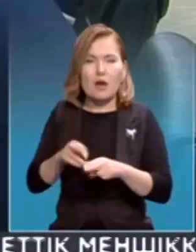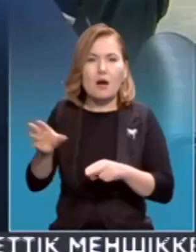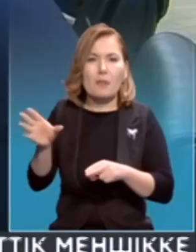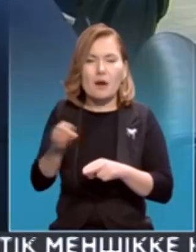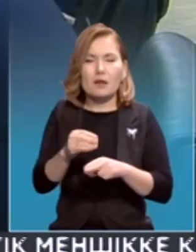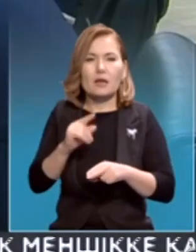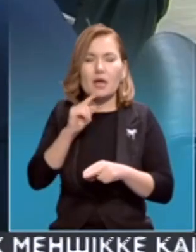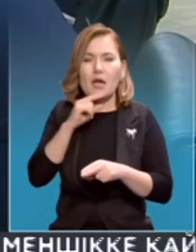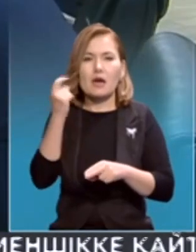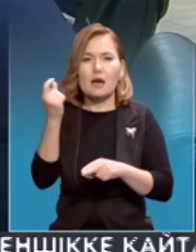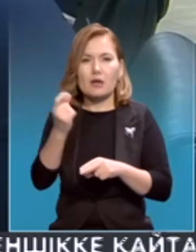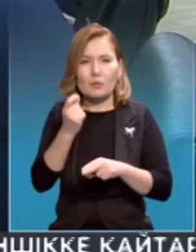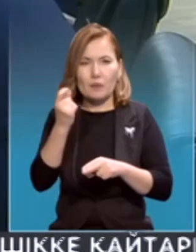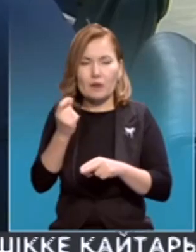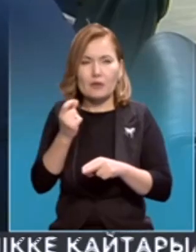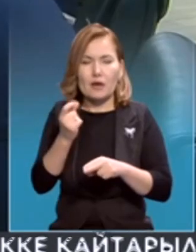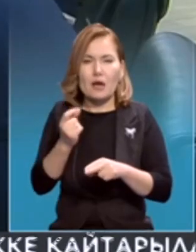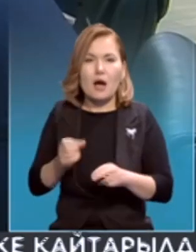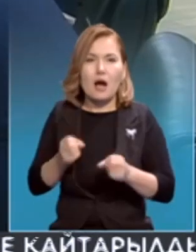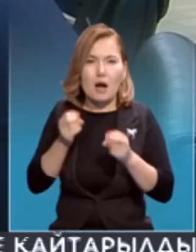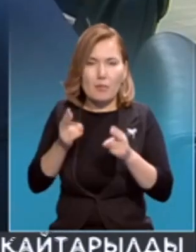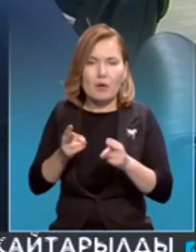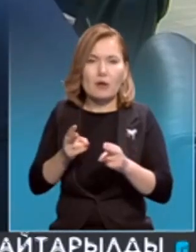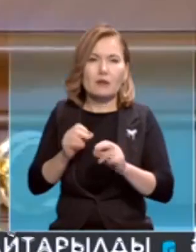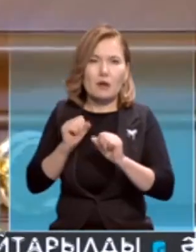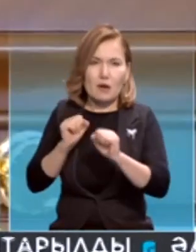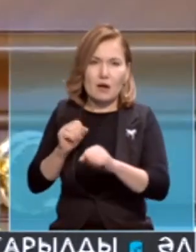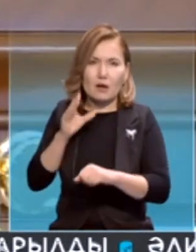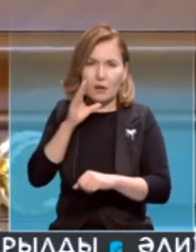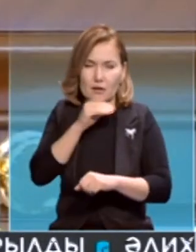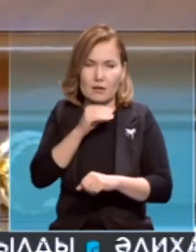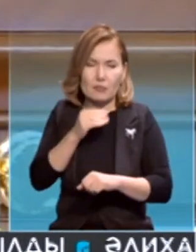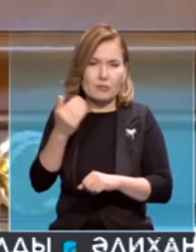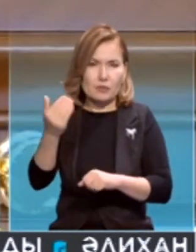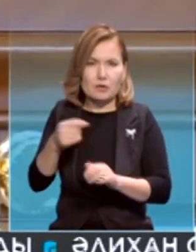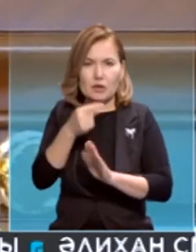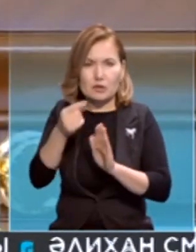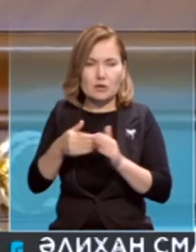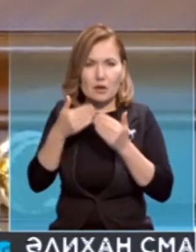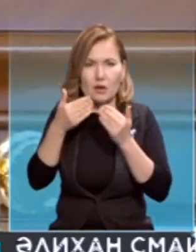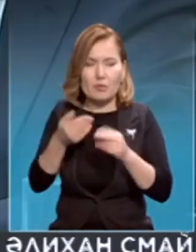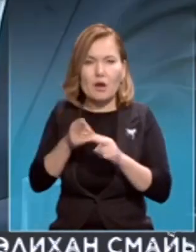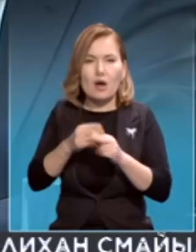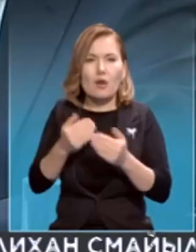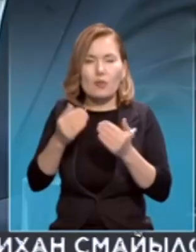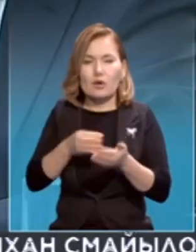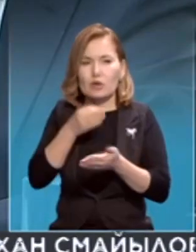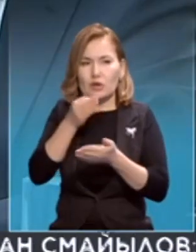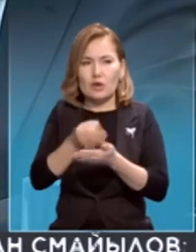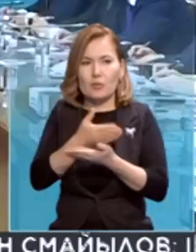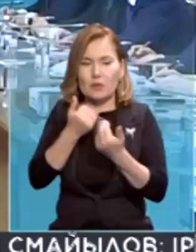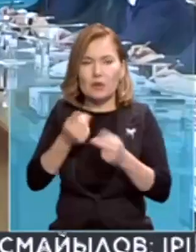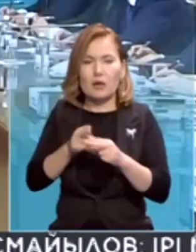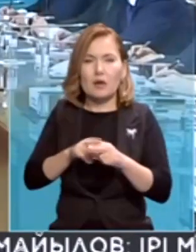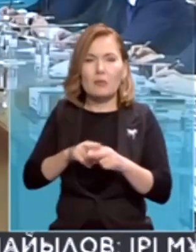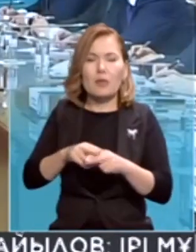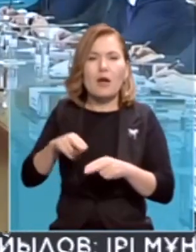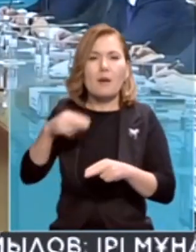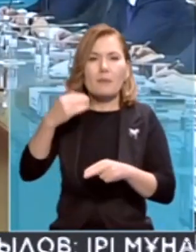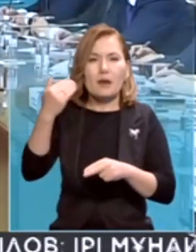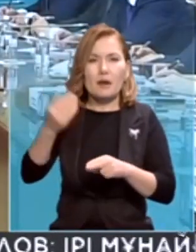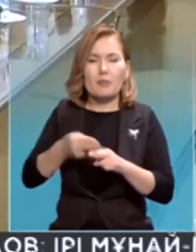барлық экономикалық қауіп-қатерлерге қарсы тұра алама. Десе де бұл сауалдарға бүгін жауап берілмеді. Өйткені ол мемлекет